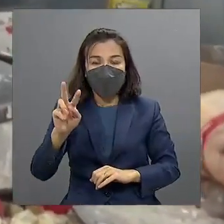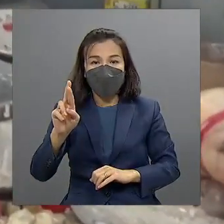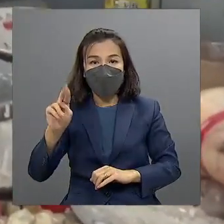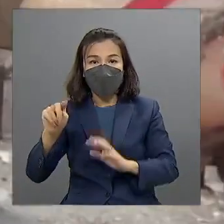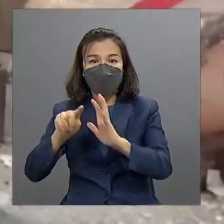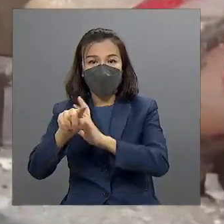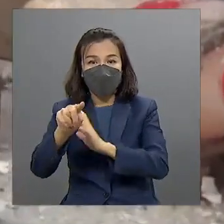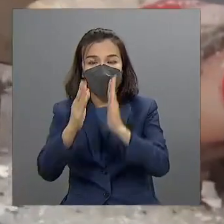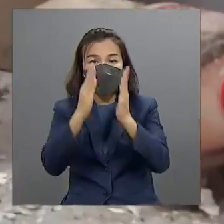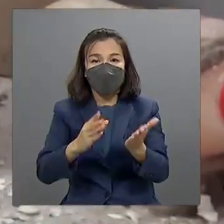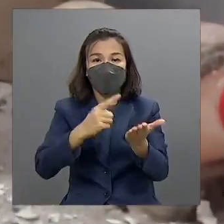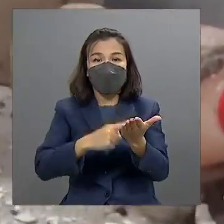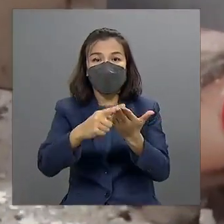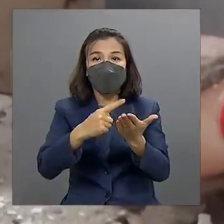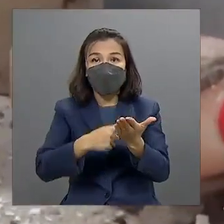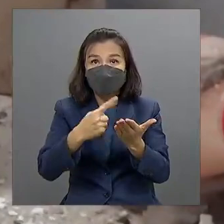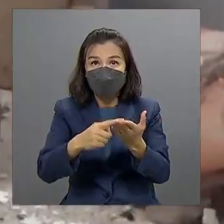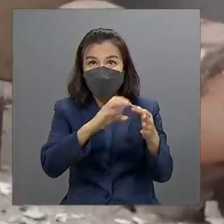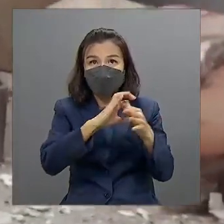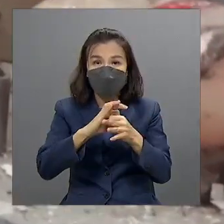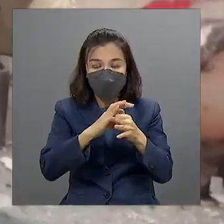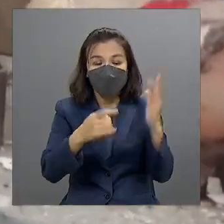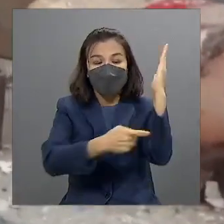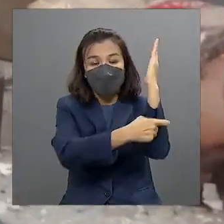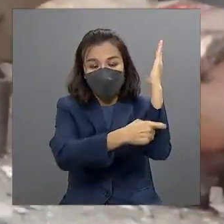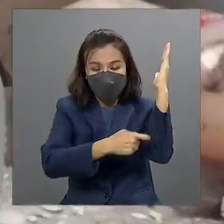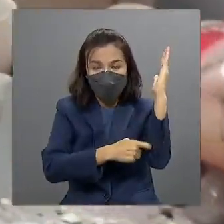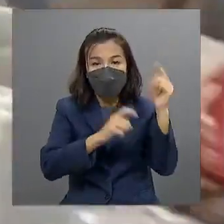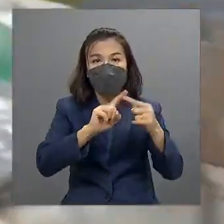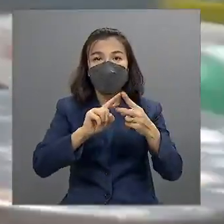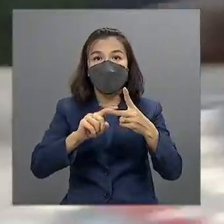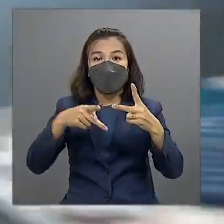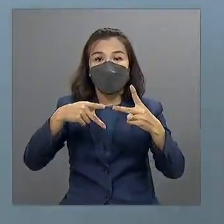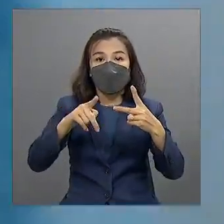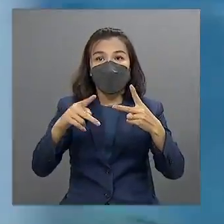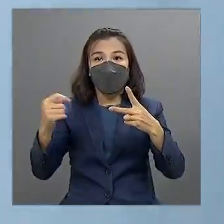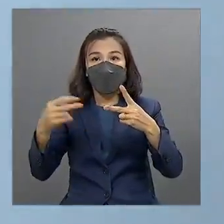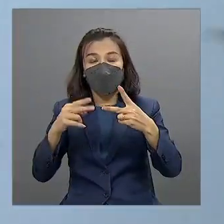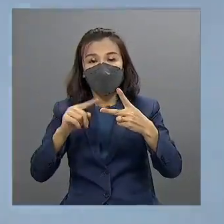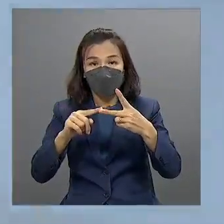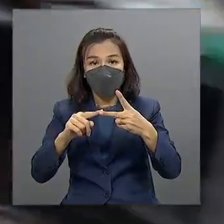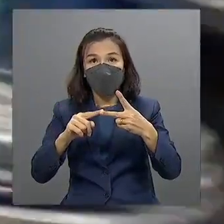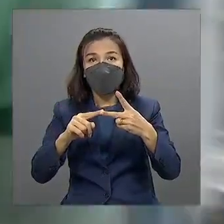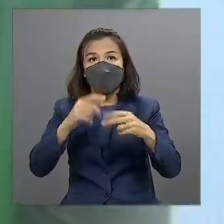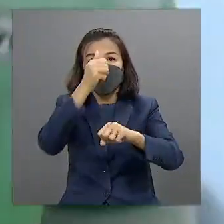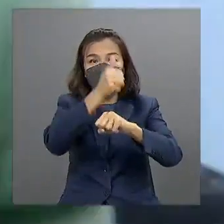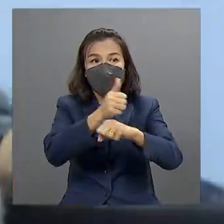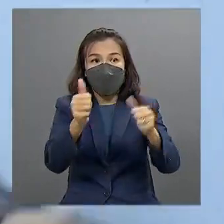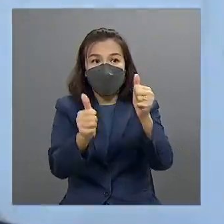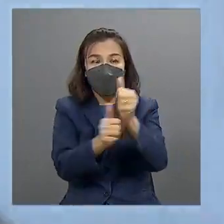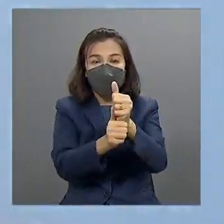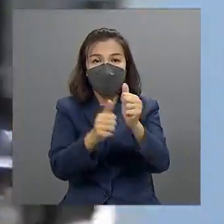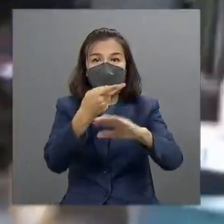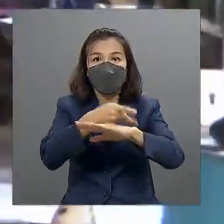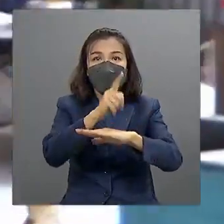อข่ายสถาบนเกศตรกรชาวสน candies และในประทบสุขสนานเป็นรองประทานเครื่อข่าย สถาบัเกศตกร